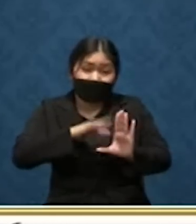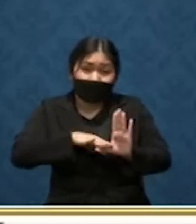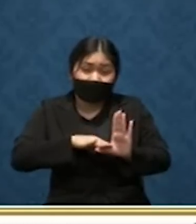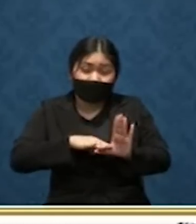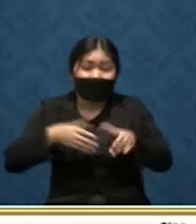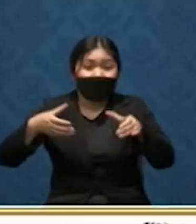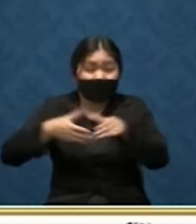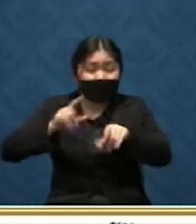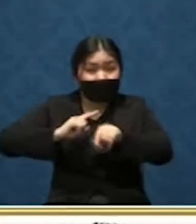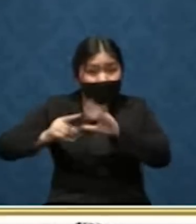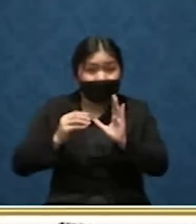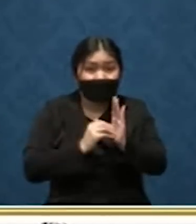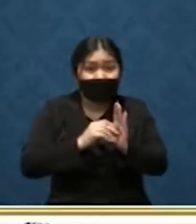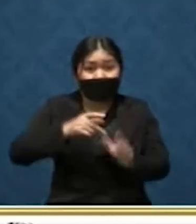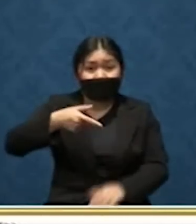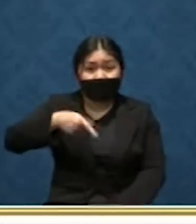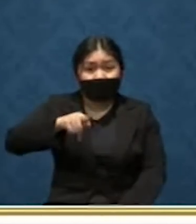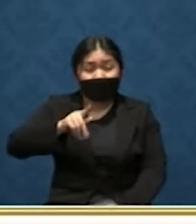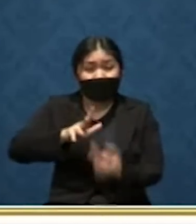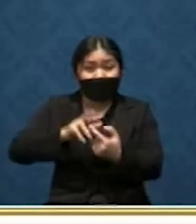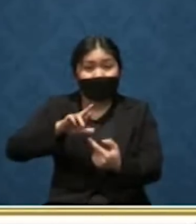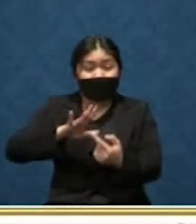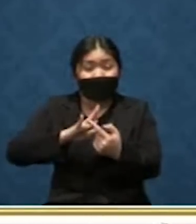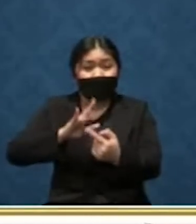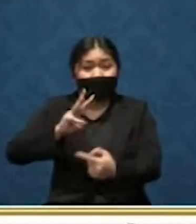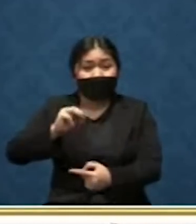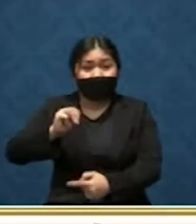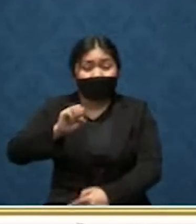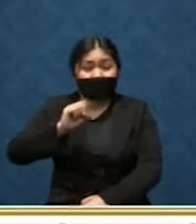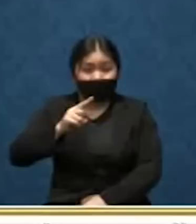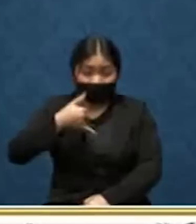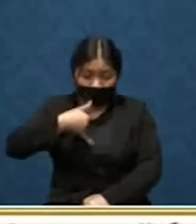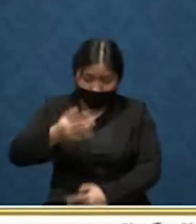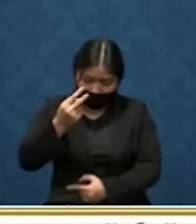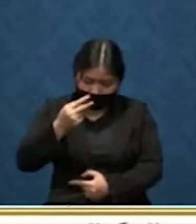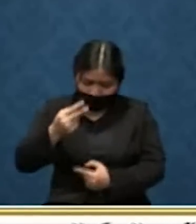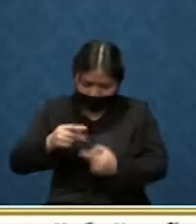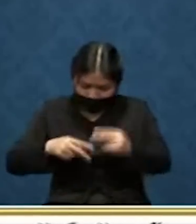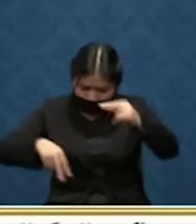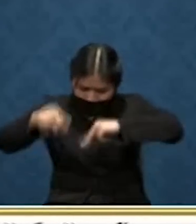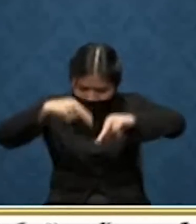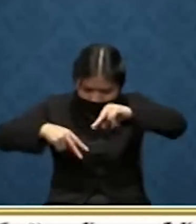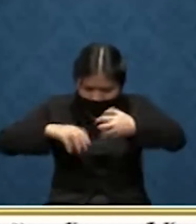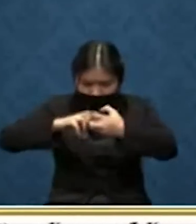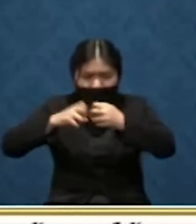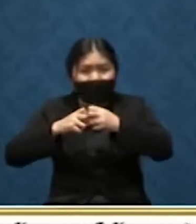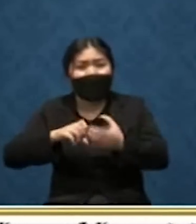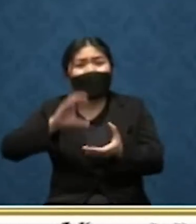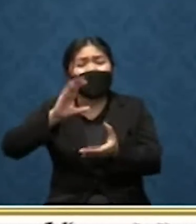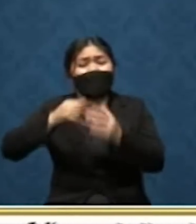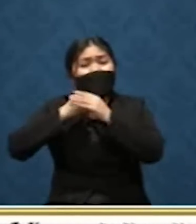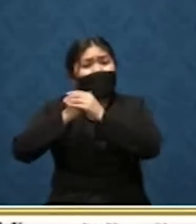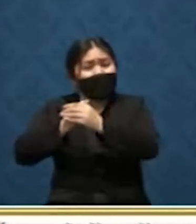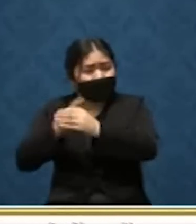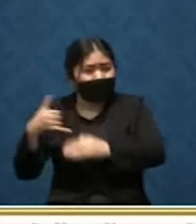กลกรุงเทพ เขตหนึ่คุณปาลเมตรลงพื้นที่สำรวจปัญหาทุนกิน ลุกคืบ เข้ามาช่งชิงที่